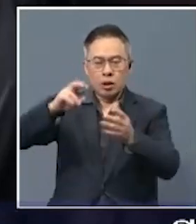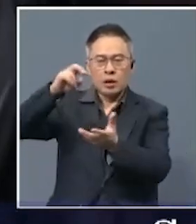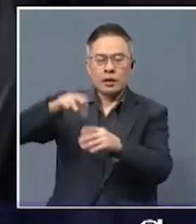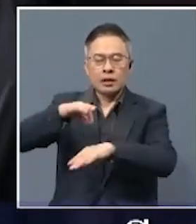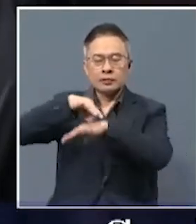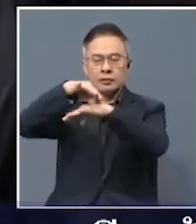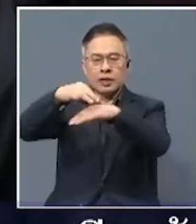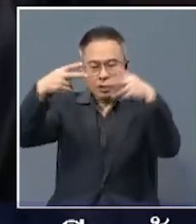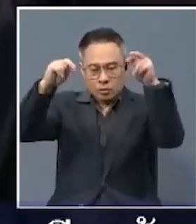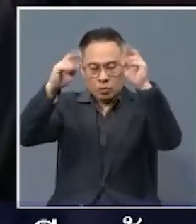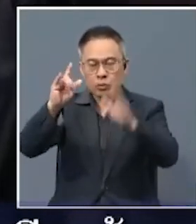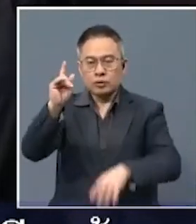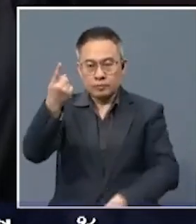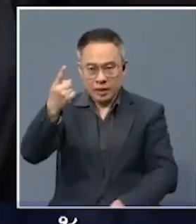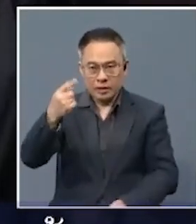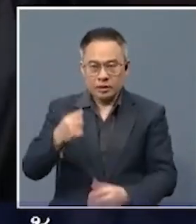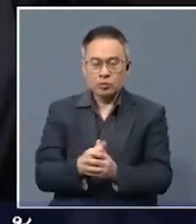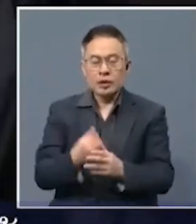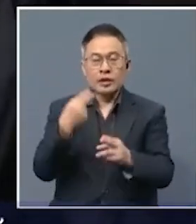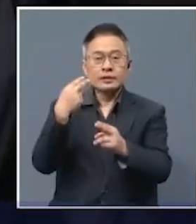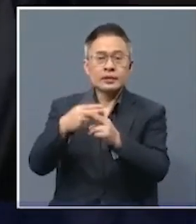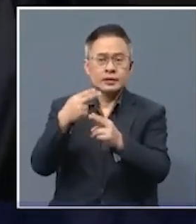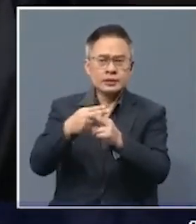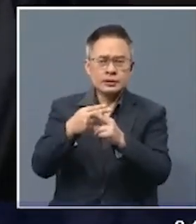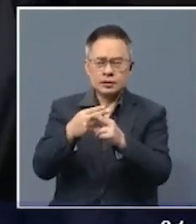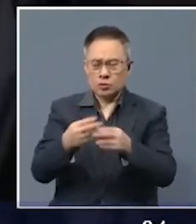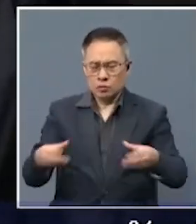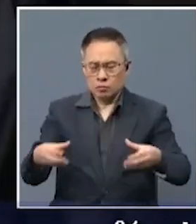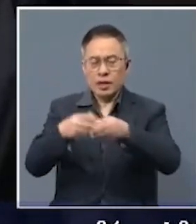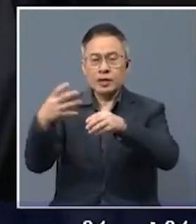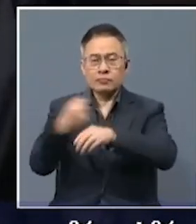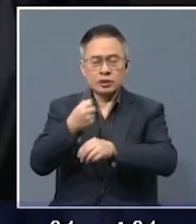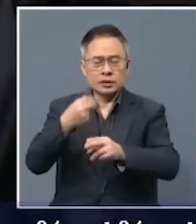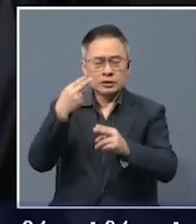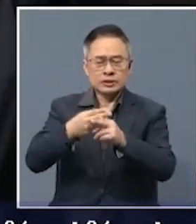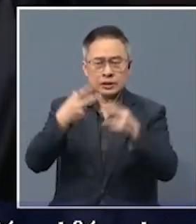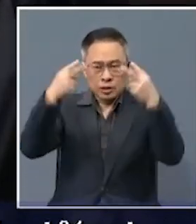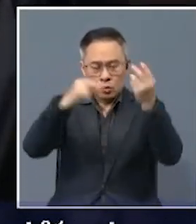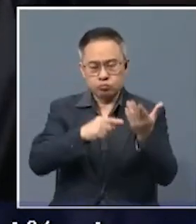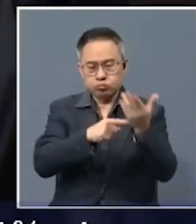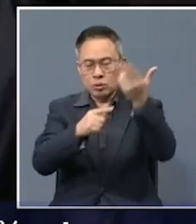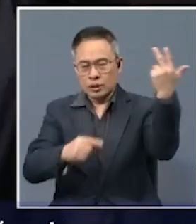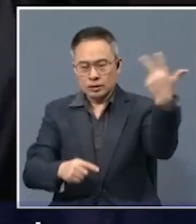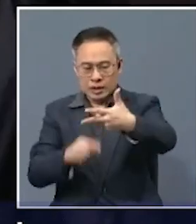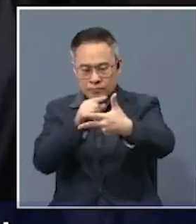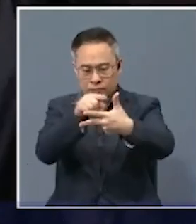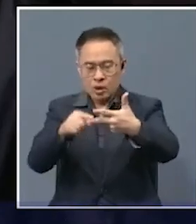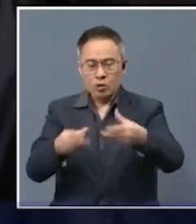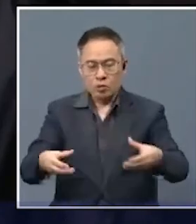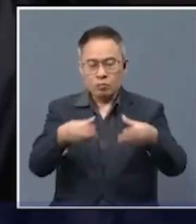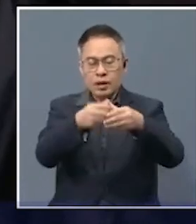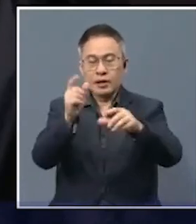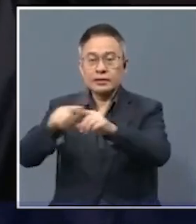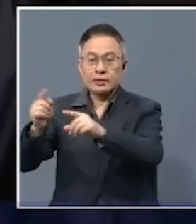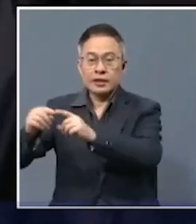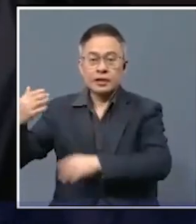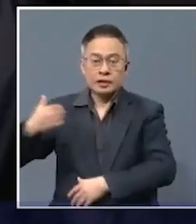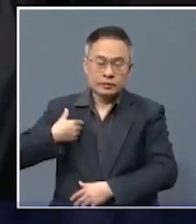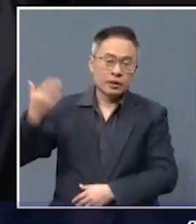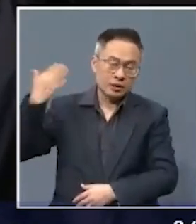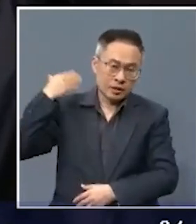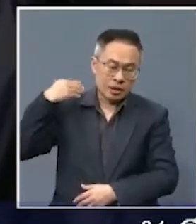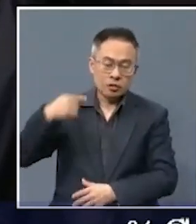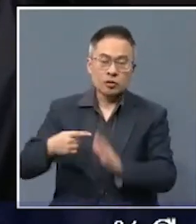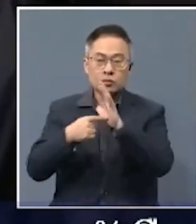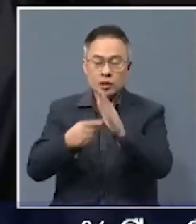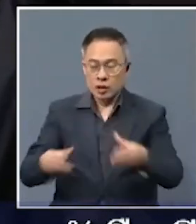กกตให้ที่ประชุมสภาผู้แทนราษฎรให้ความเห็นชอบโดยบุคคลที่อยู่ในบัญชีรายชื่อหรือแคนดิตนายกรัฐมนตรี